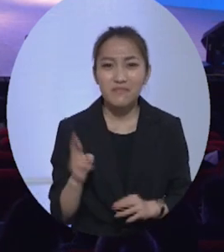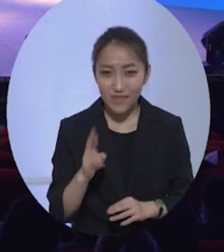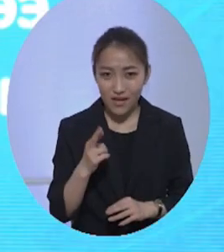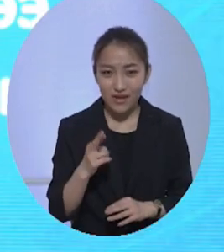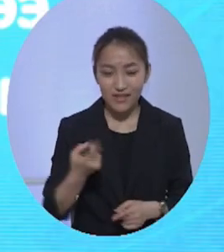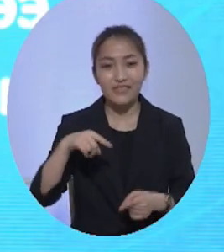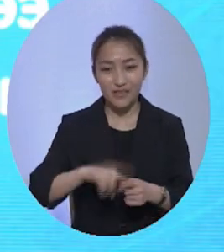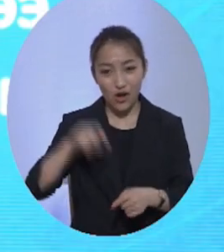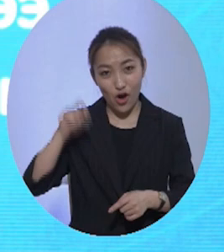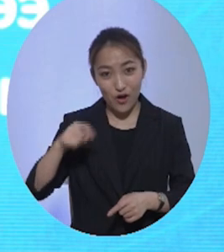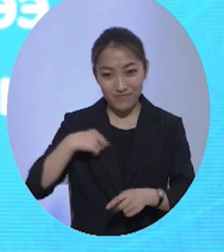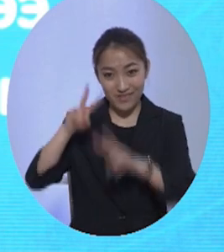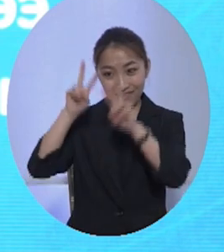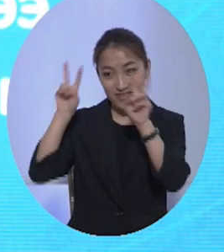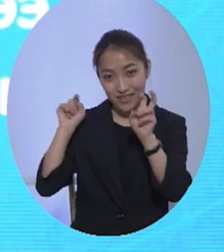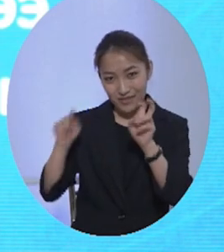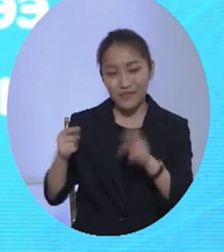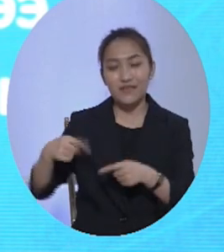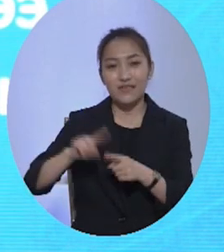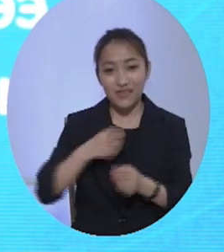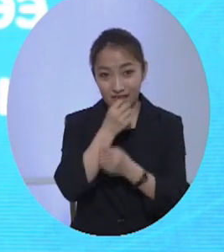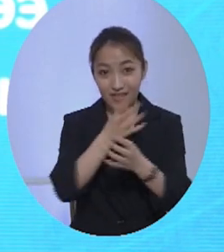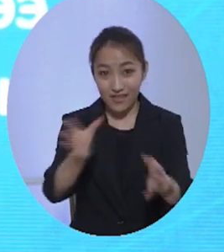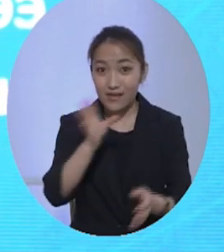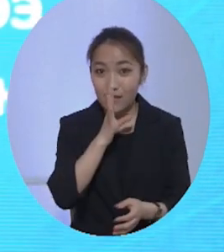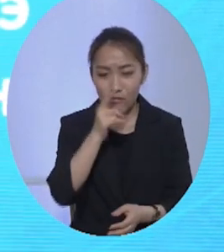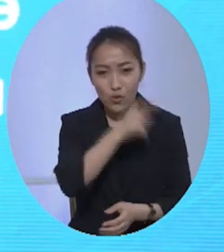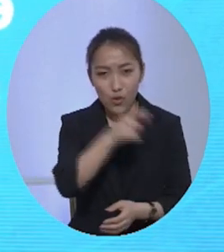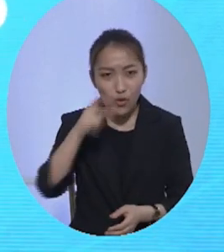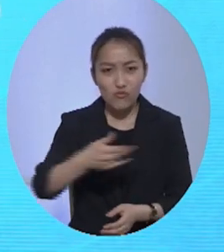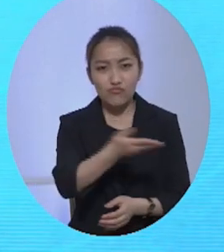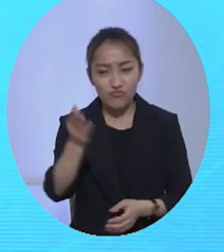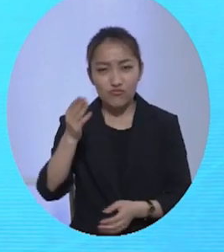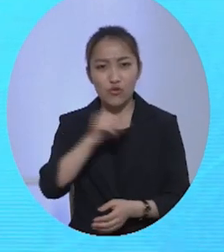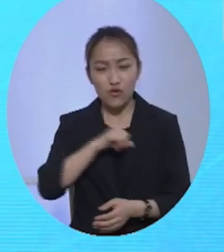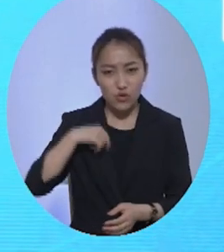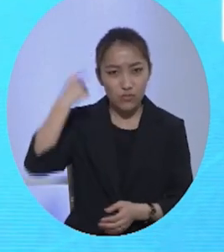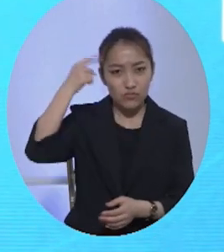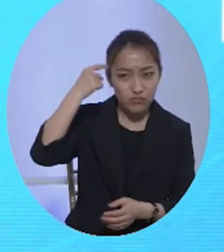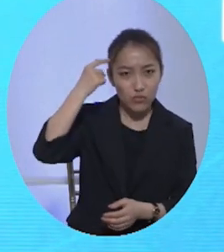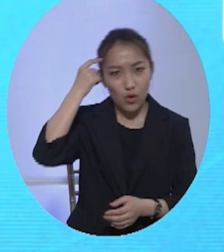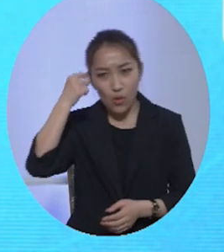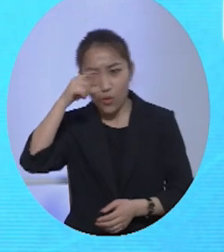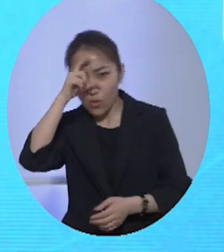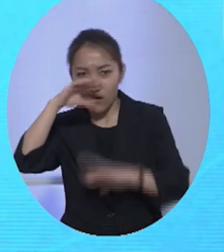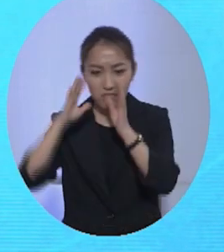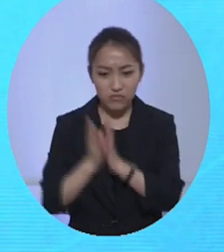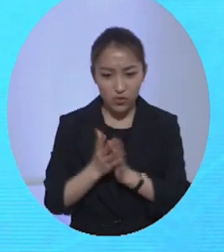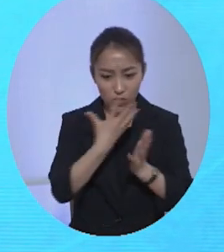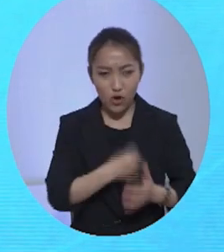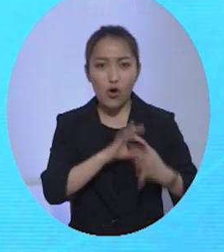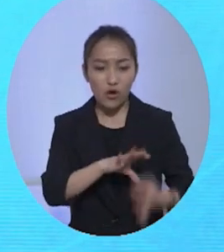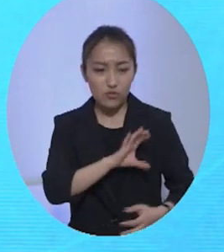энэ сэдвэрэ хөндөй. Тэгээд одоо бид хүний оюун ухаан, оюун санаа сэтгэл зүй бид өөрөө хин юм